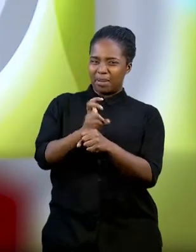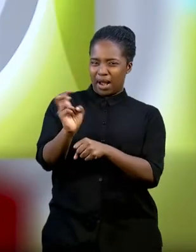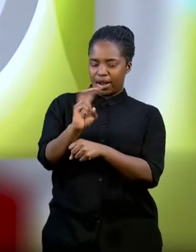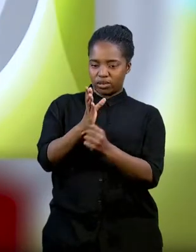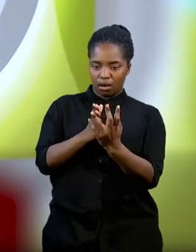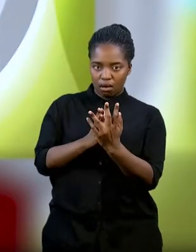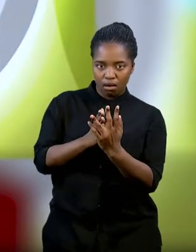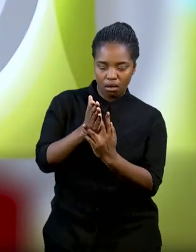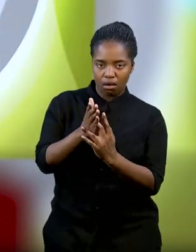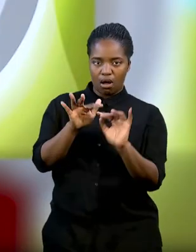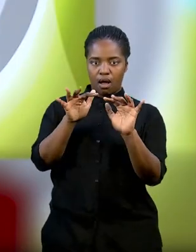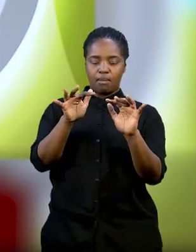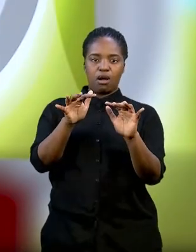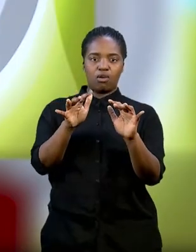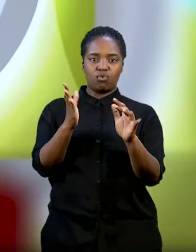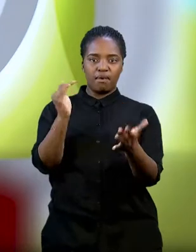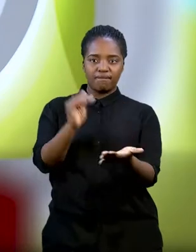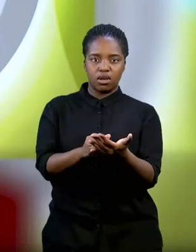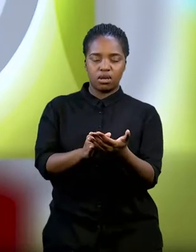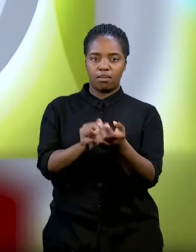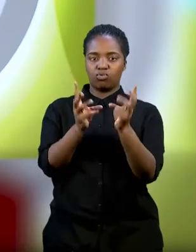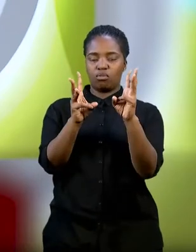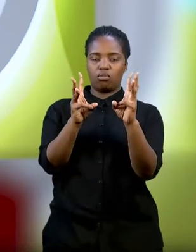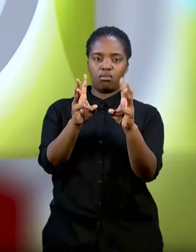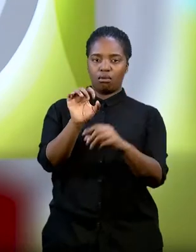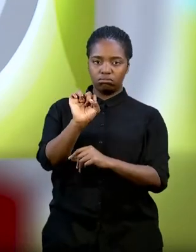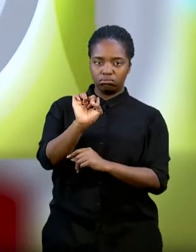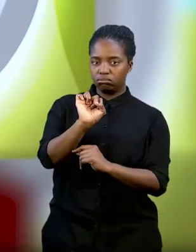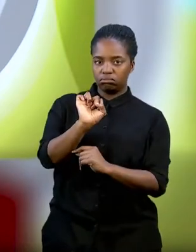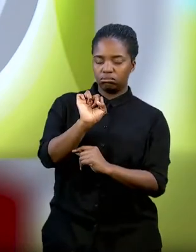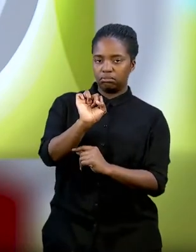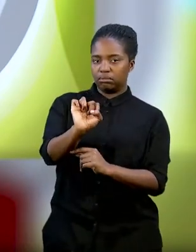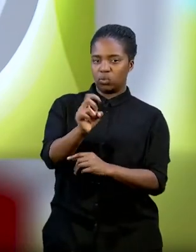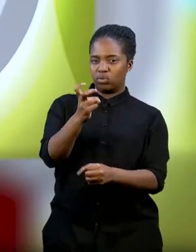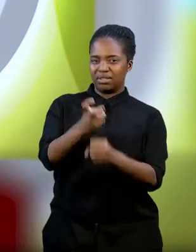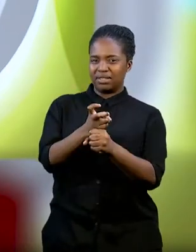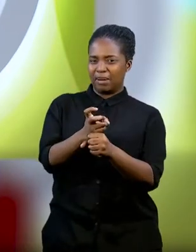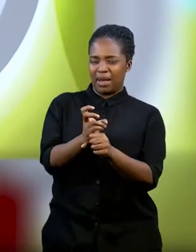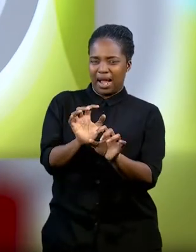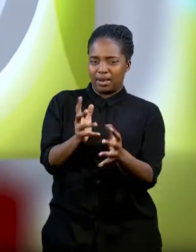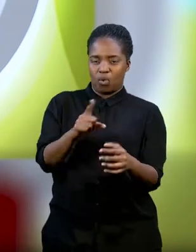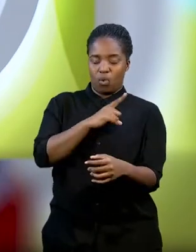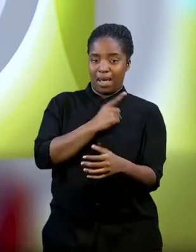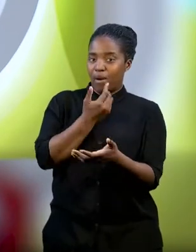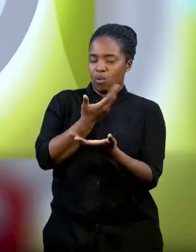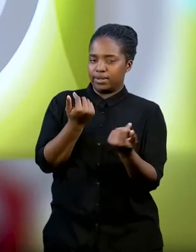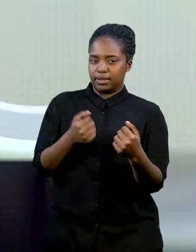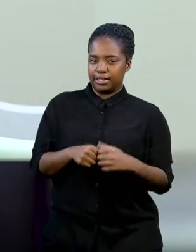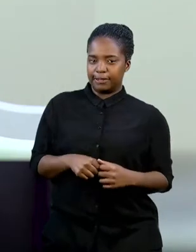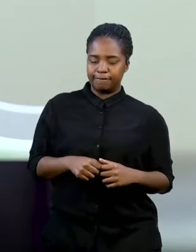now to break into the industry o le motho a ba le disability and o batla ho etsa ntho e le reng ha e tseba hale ha